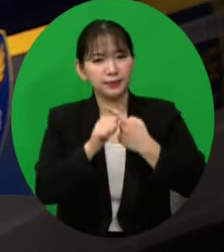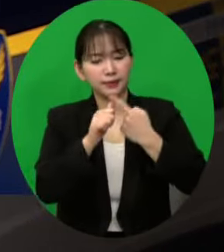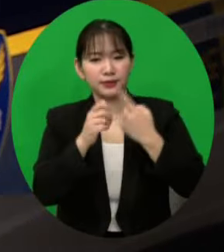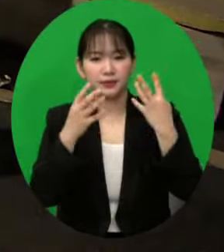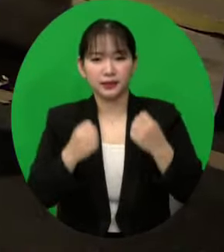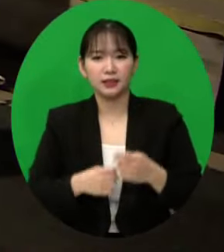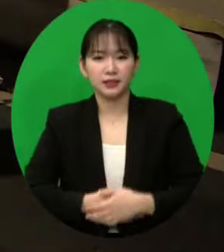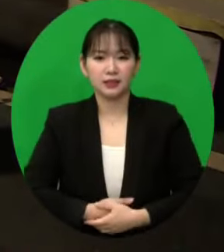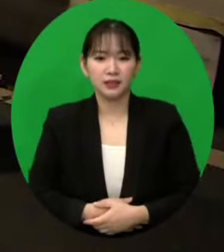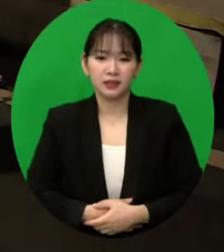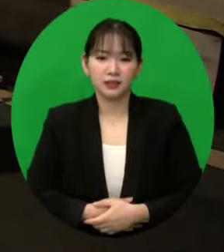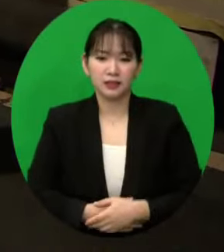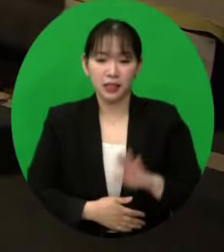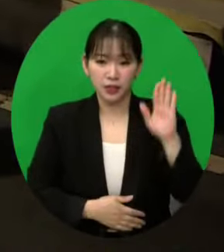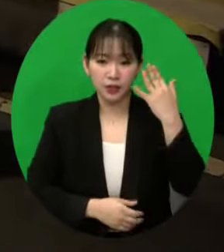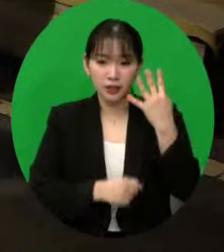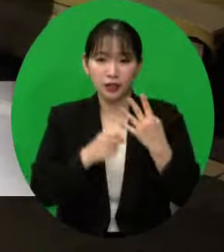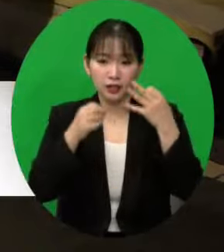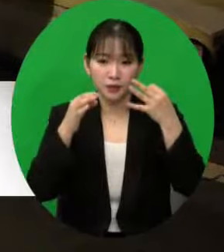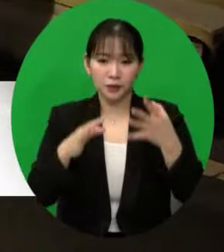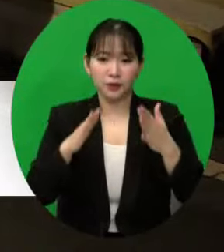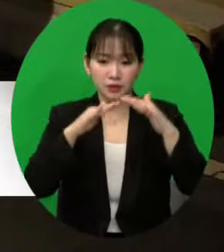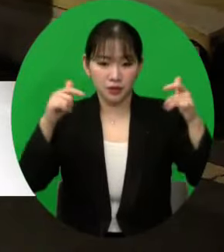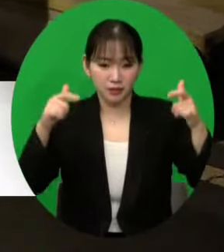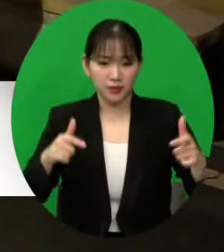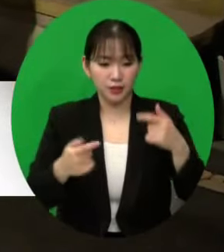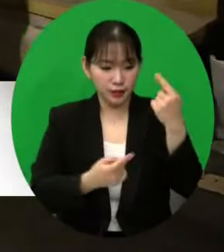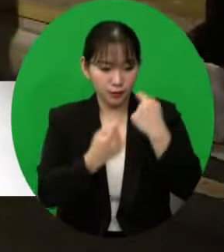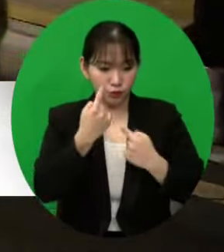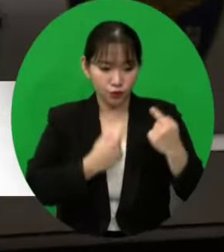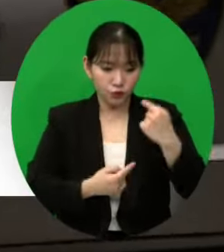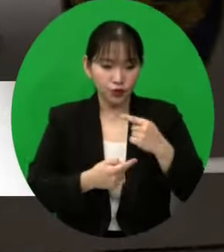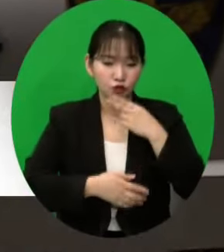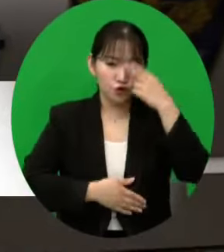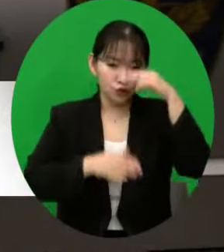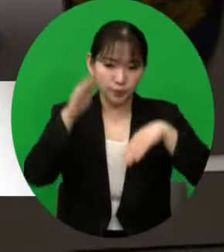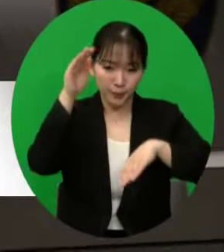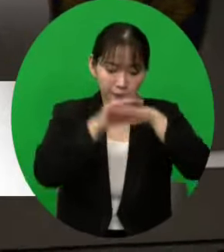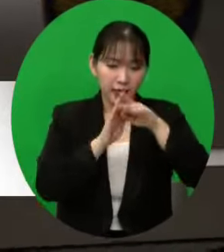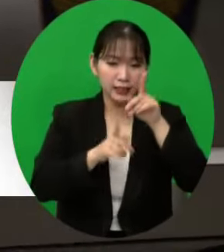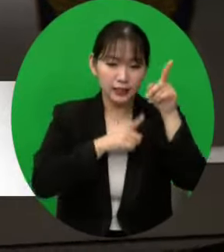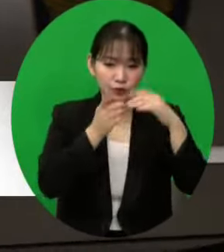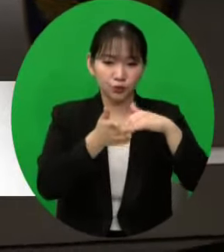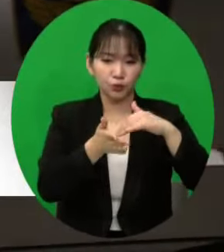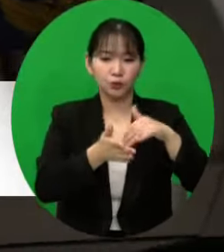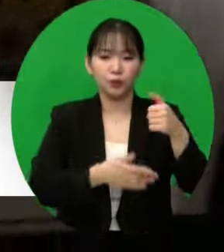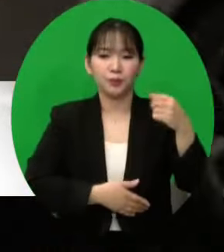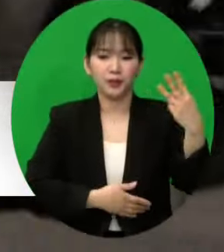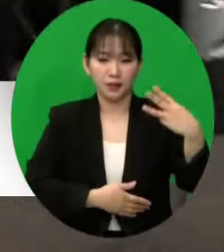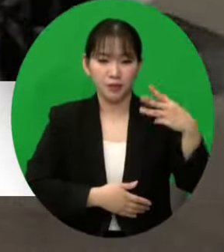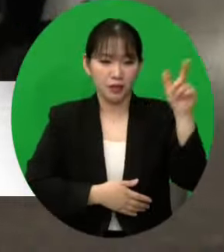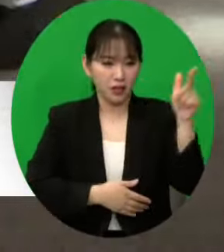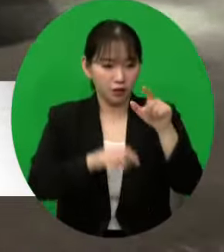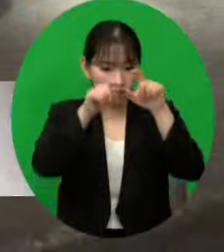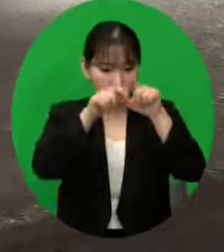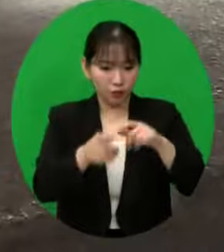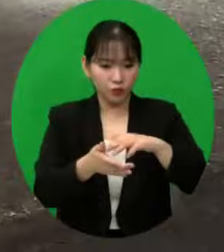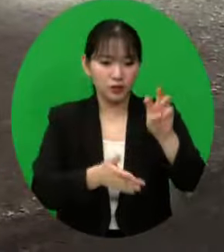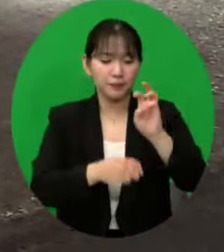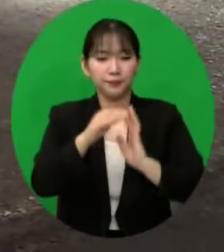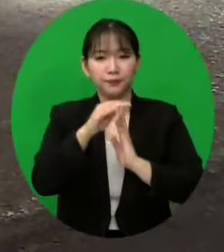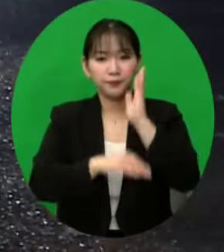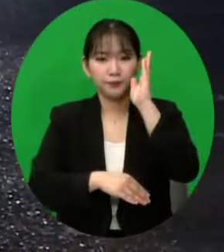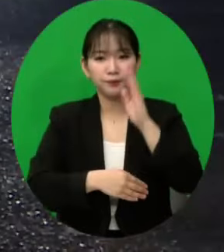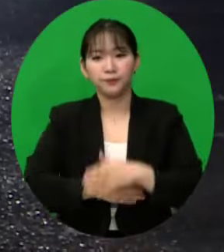좀 있습니다. 최근 4년 동안 전남에서 접수된 주취자 신고는 5만 3천여 건, 하루 평균 30건이